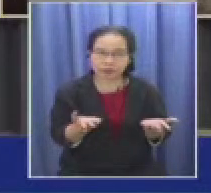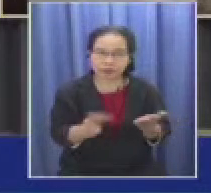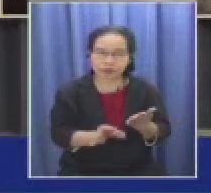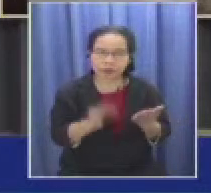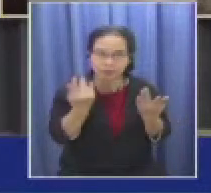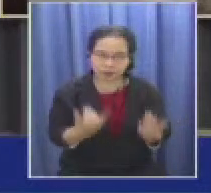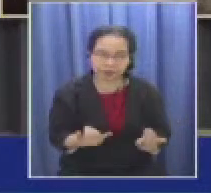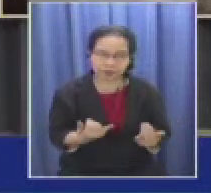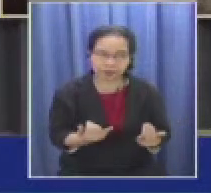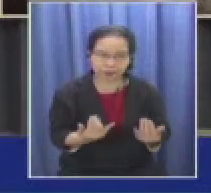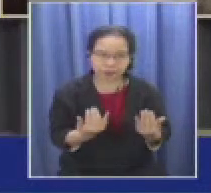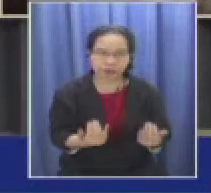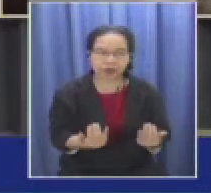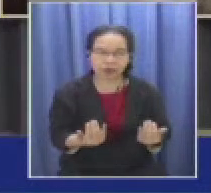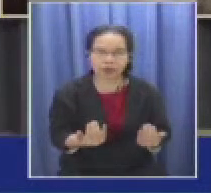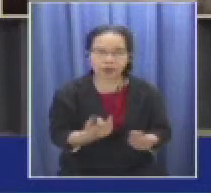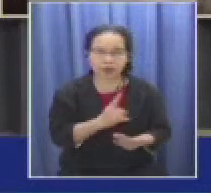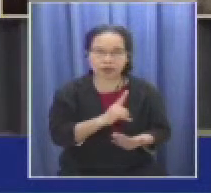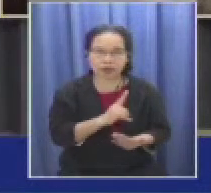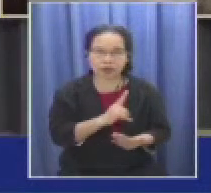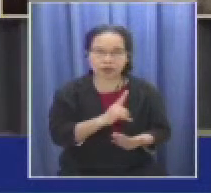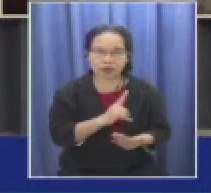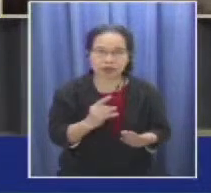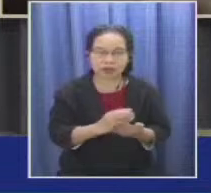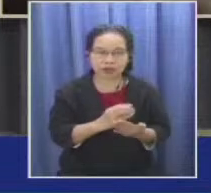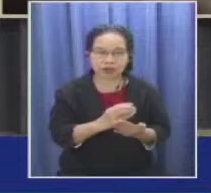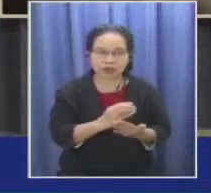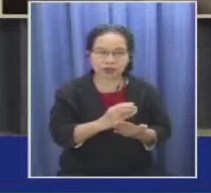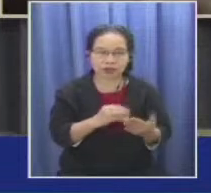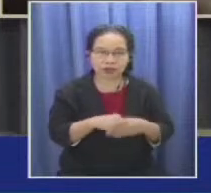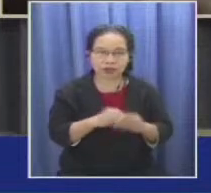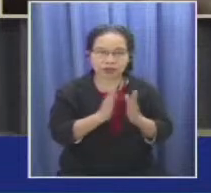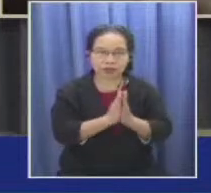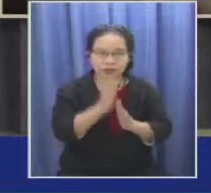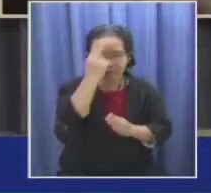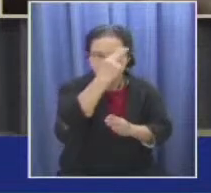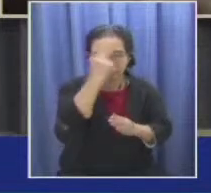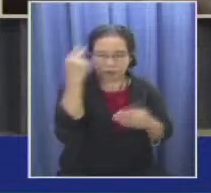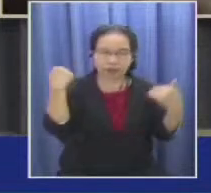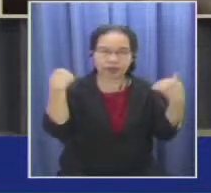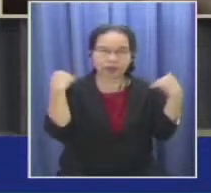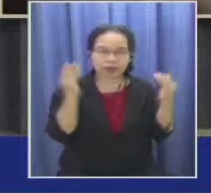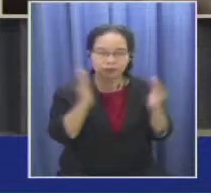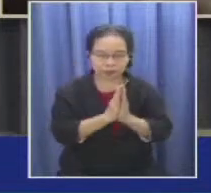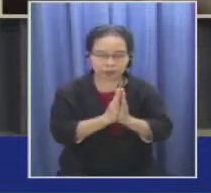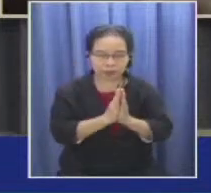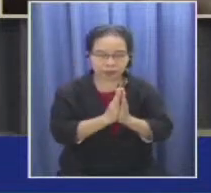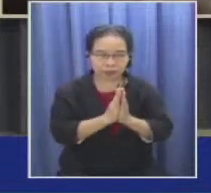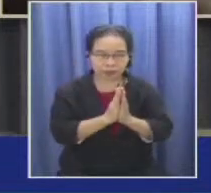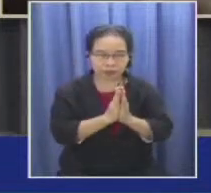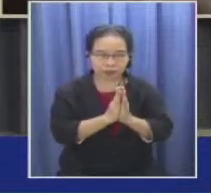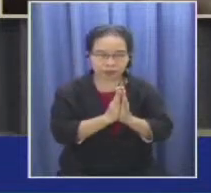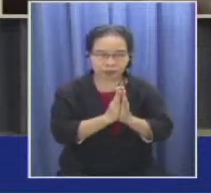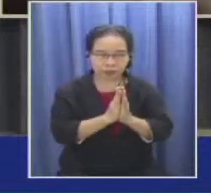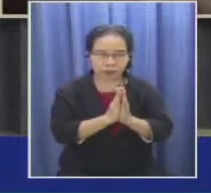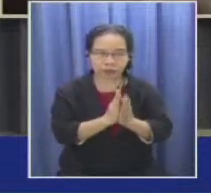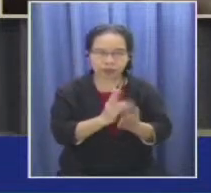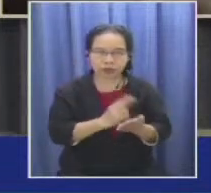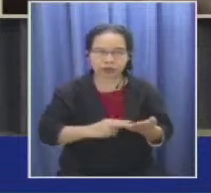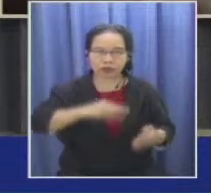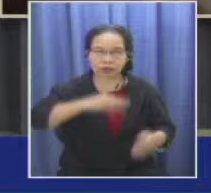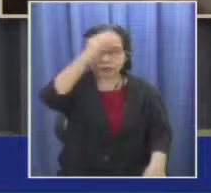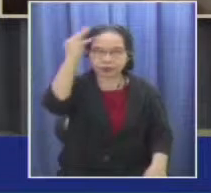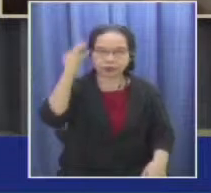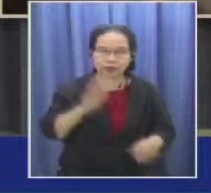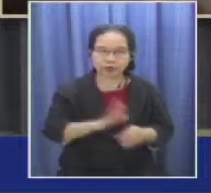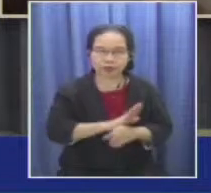befa so akasa atuma ya hwehwemu we bama ya hwehwemu na yehunu ne